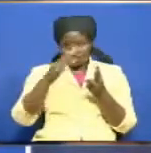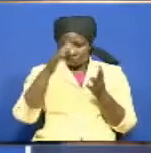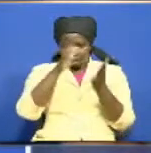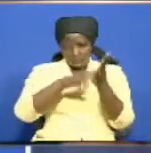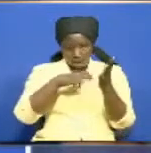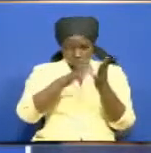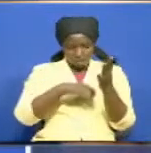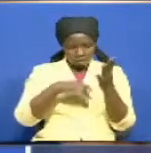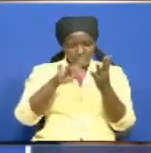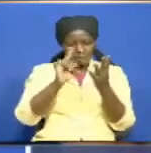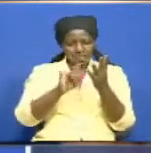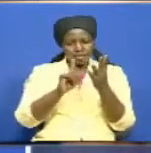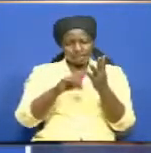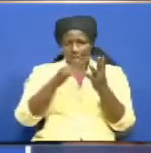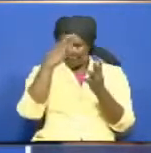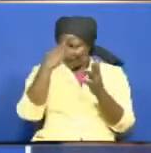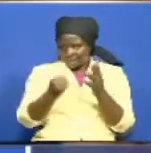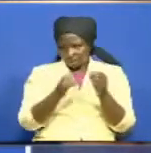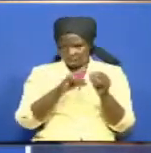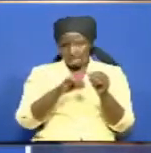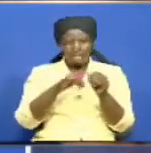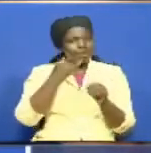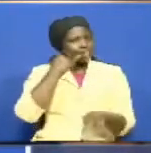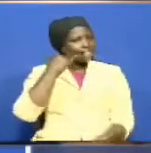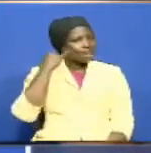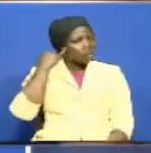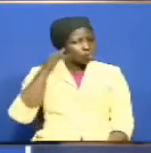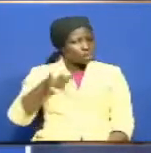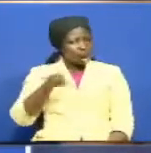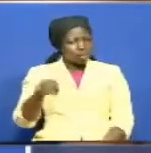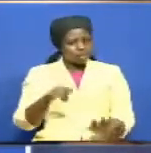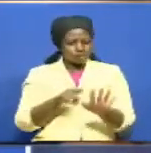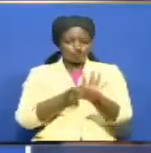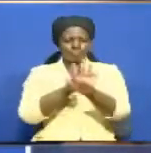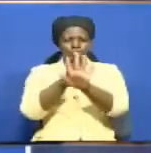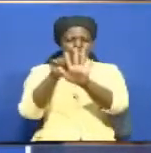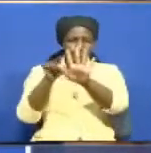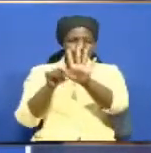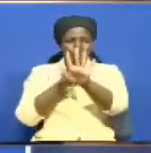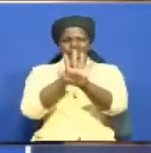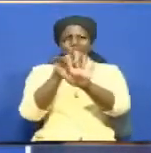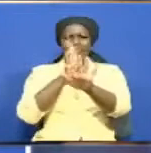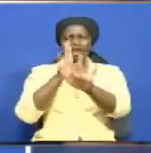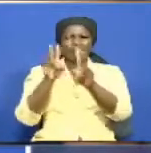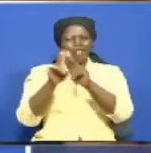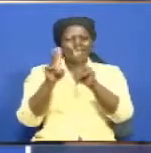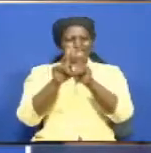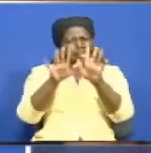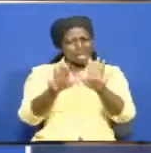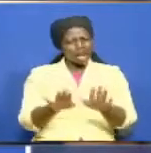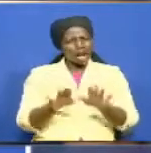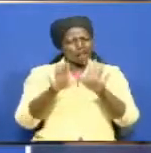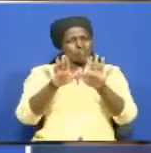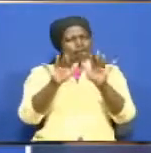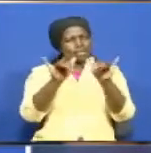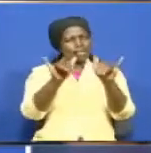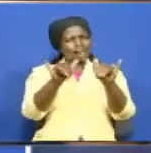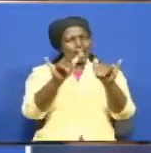Machakos, Kajiado and Nakuru counties to exercise caution and to remain